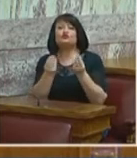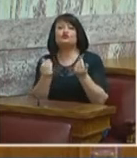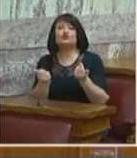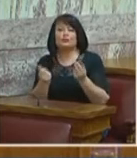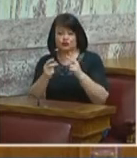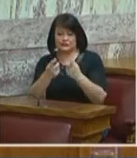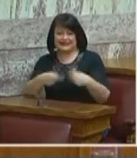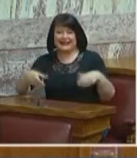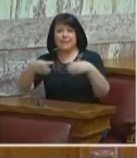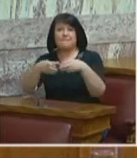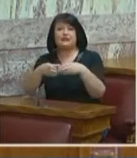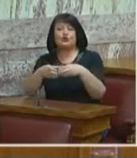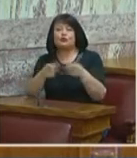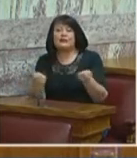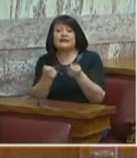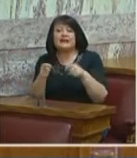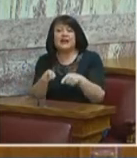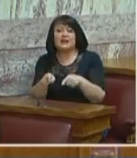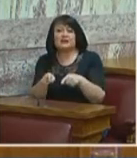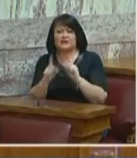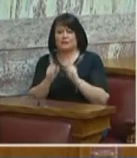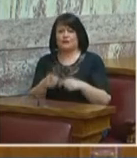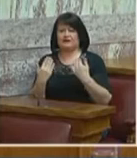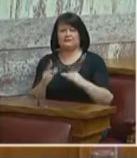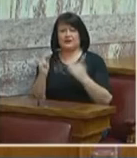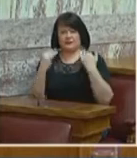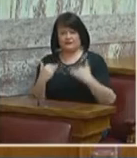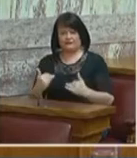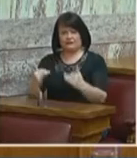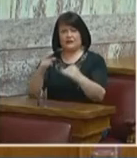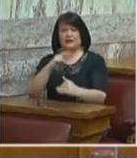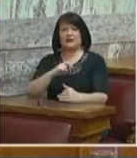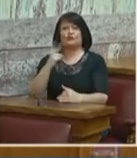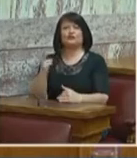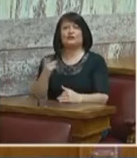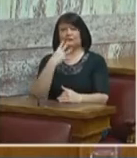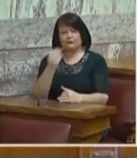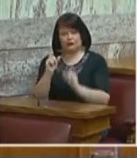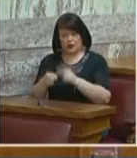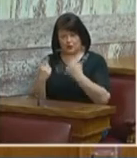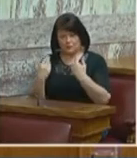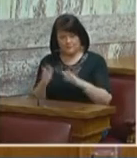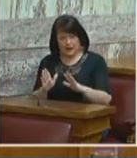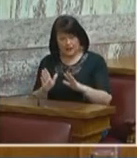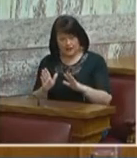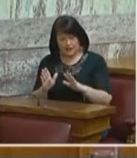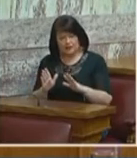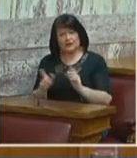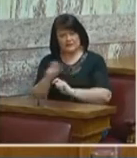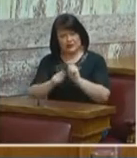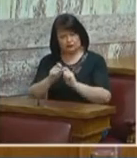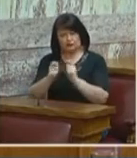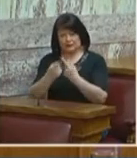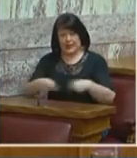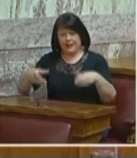Επιτροπή, η οποία συστάθηκε με απόφαση της Ολομέλειας της Βουλής της 22ης Φεβρουαρίου 2018. Σύμφωνα με